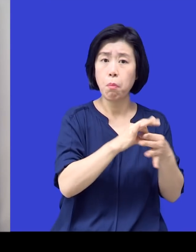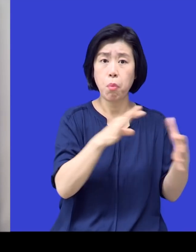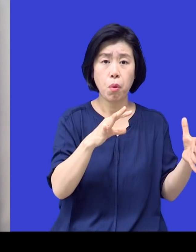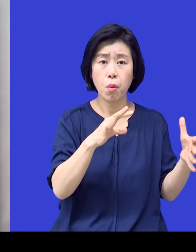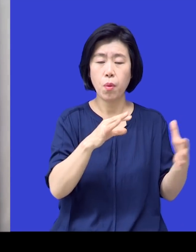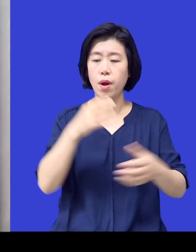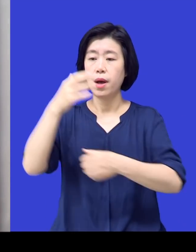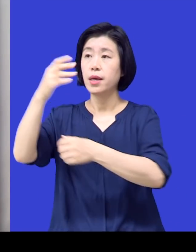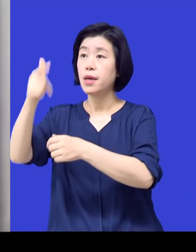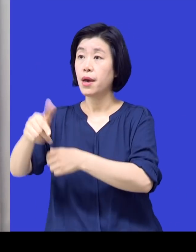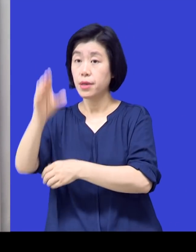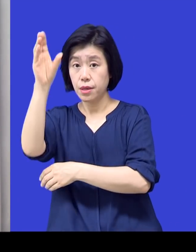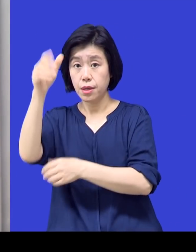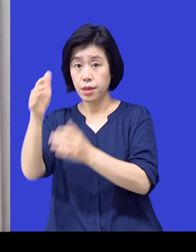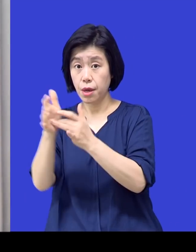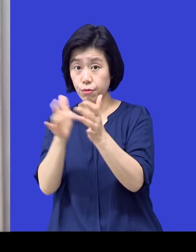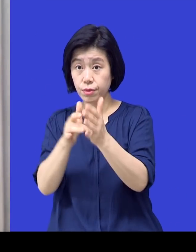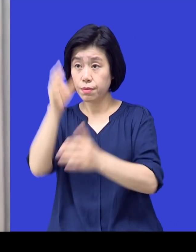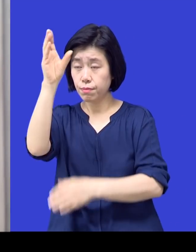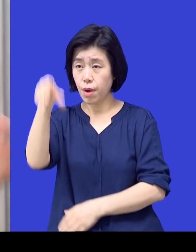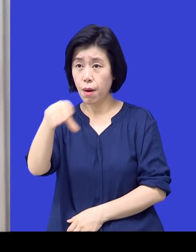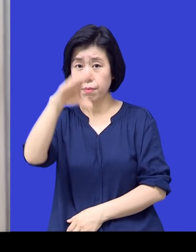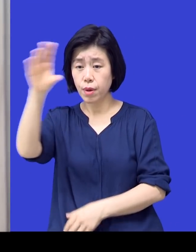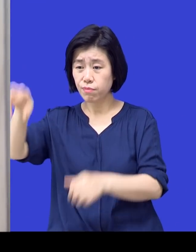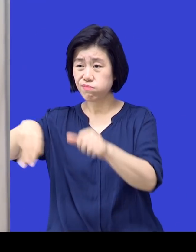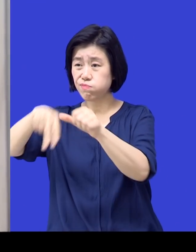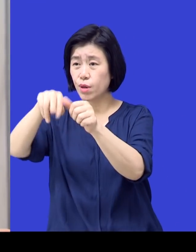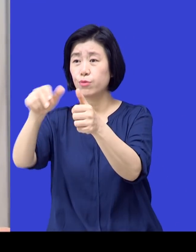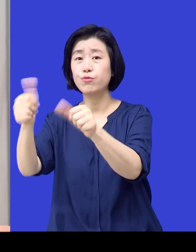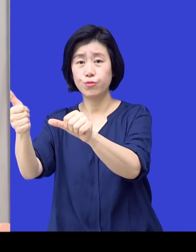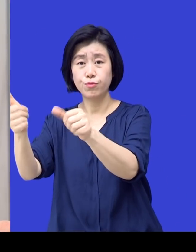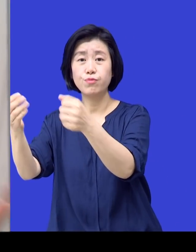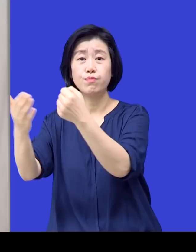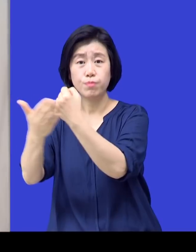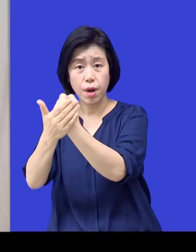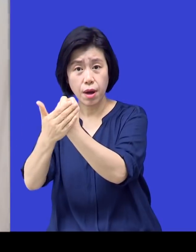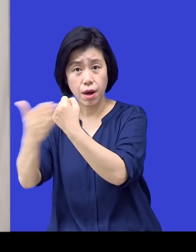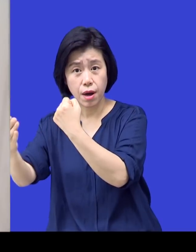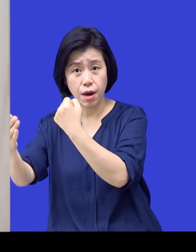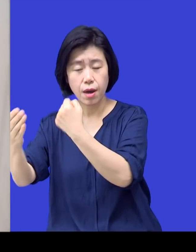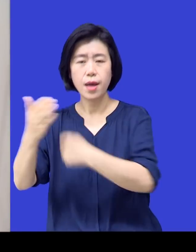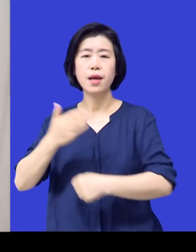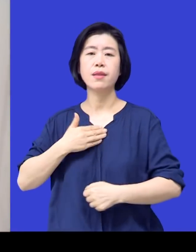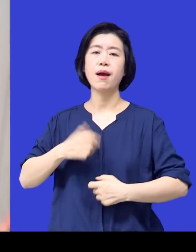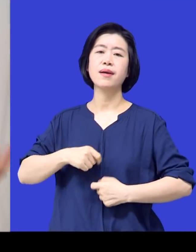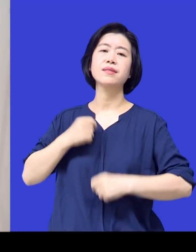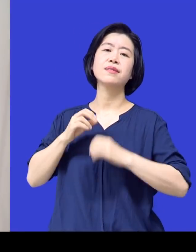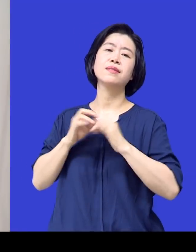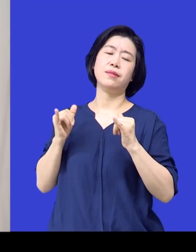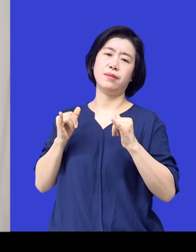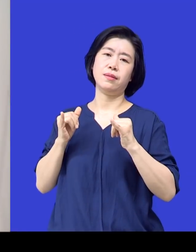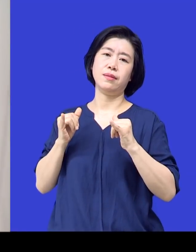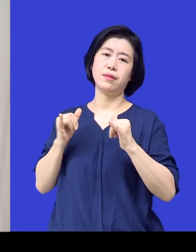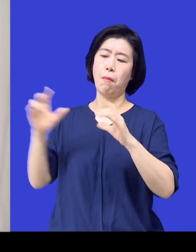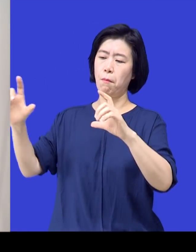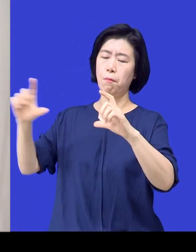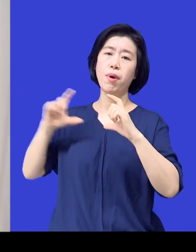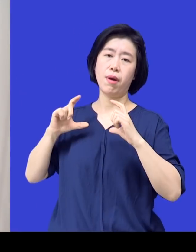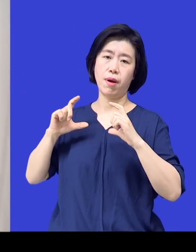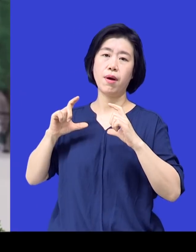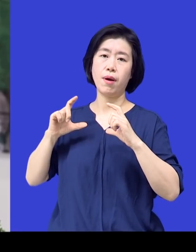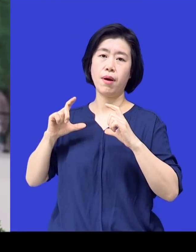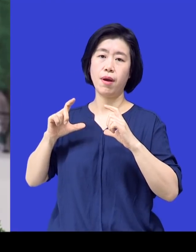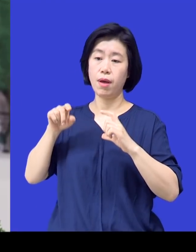예수가 십자가에서 죄를 해결하셨기 때문에 너를 내 의인으로 본다 하는 그 부분을 받아들이는